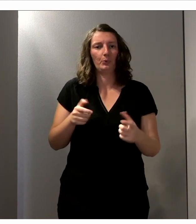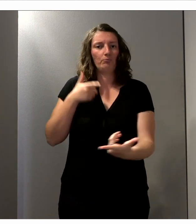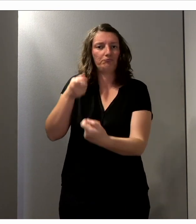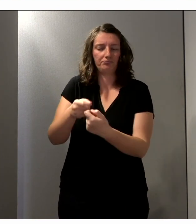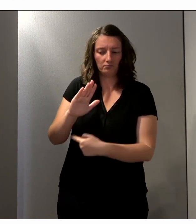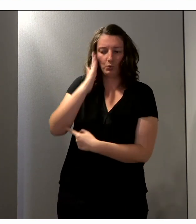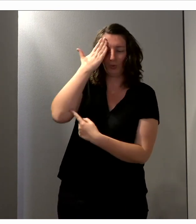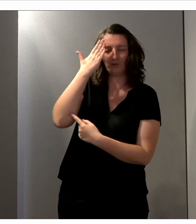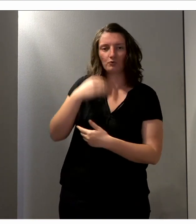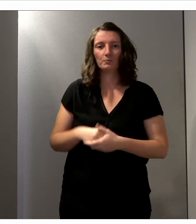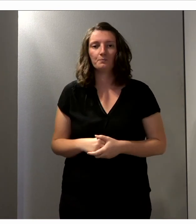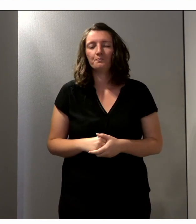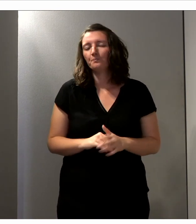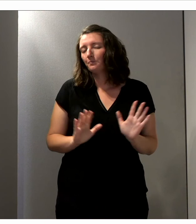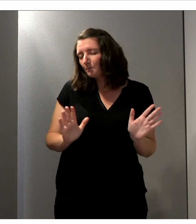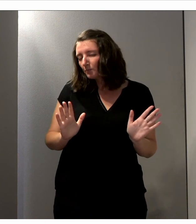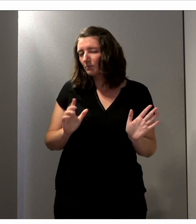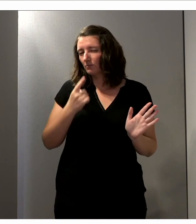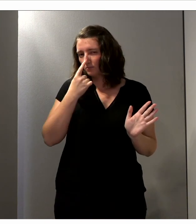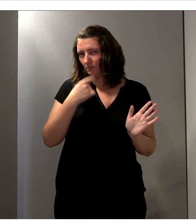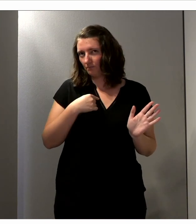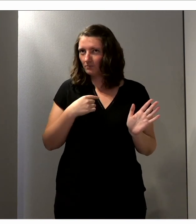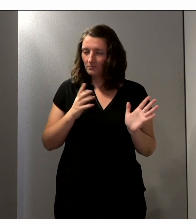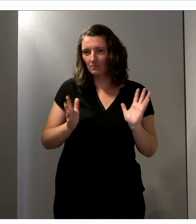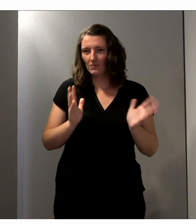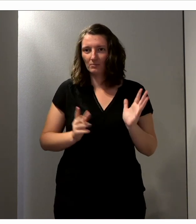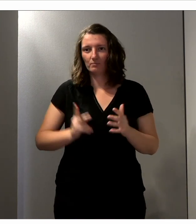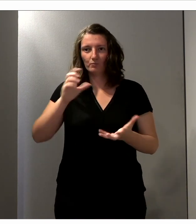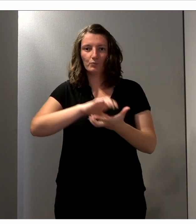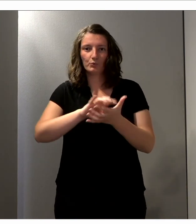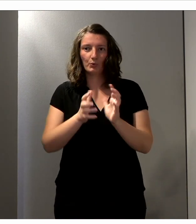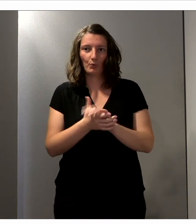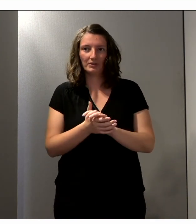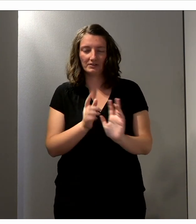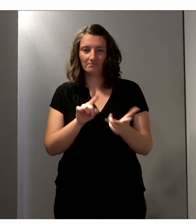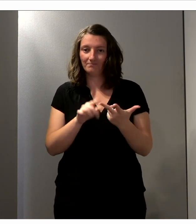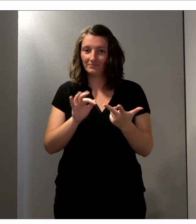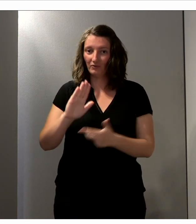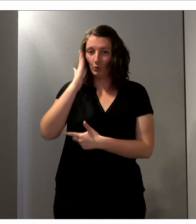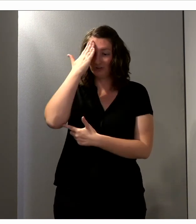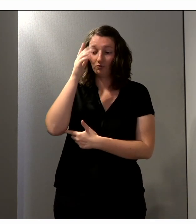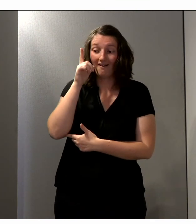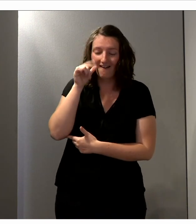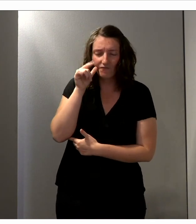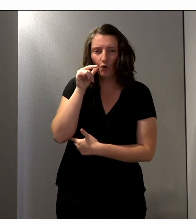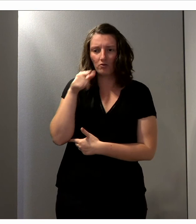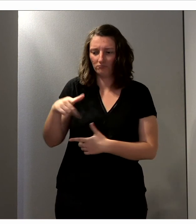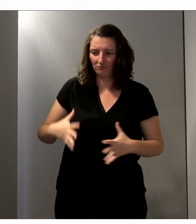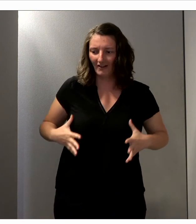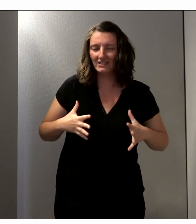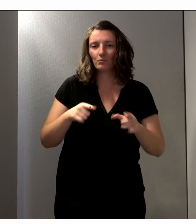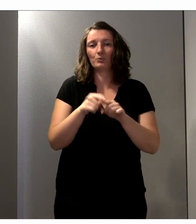contre, il me semble plus difficile de mettre en pratique la reconnaissance de l'effort, de l'investissement et du